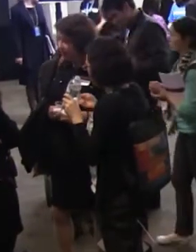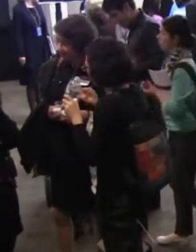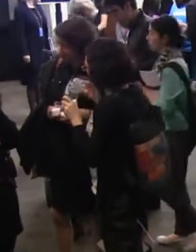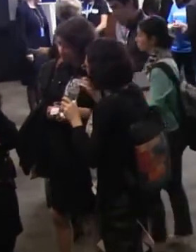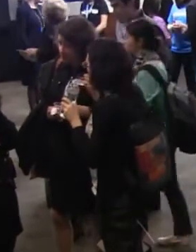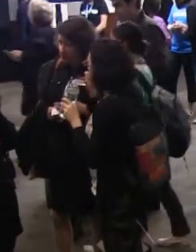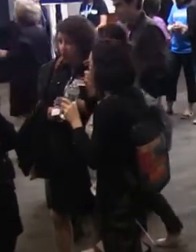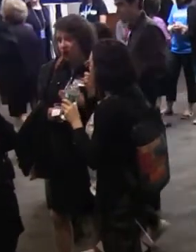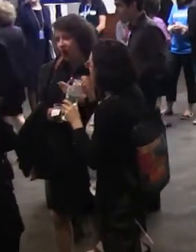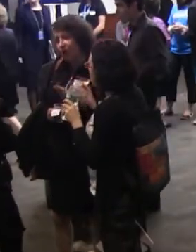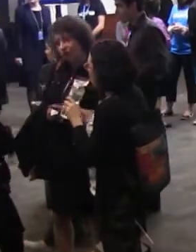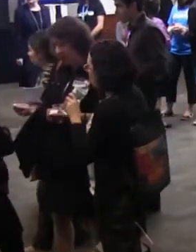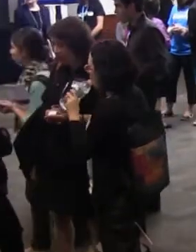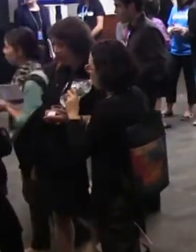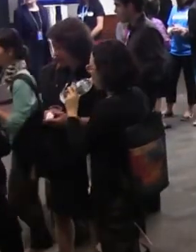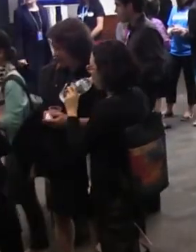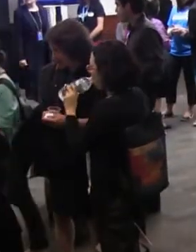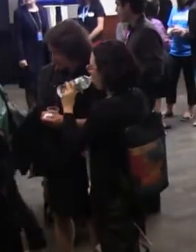ayé